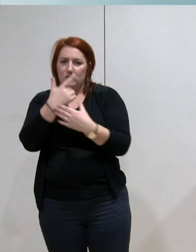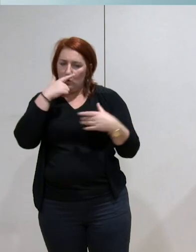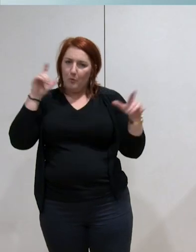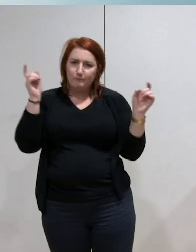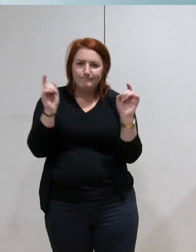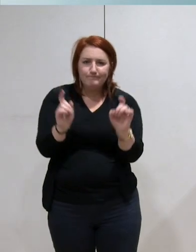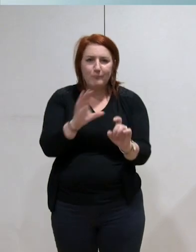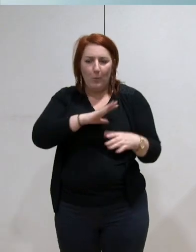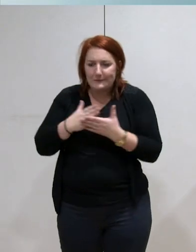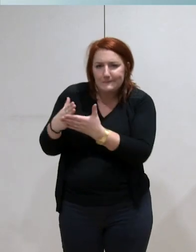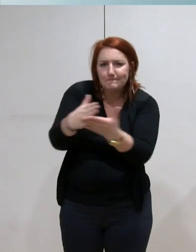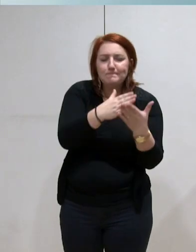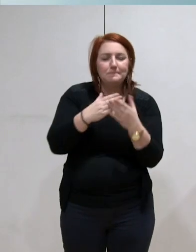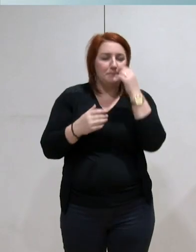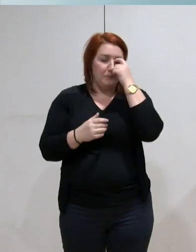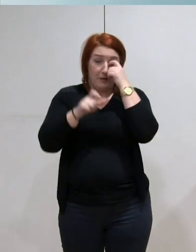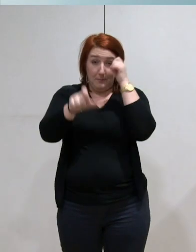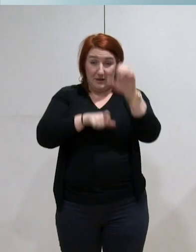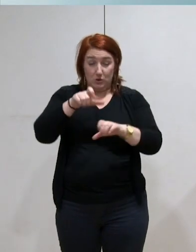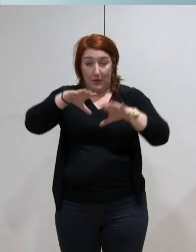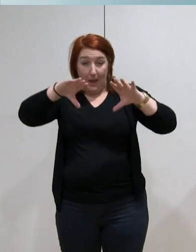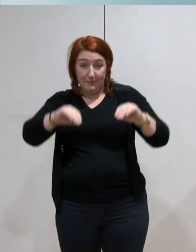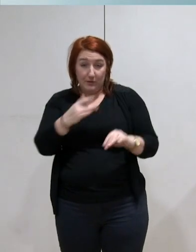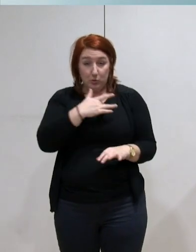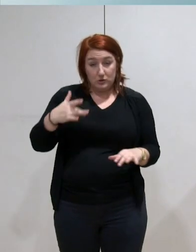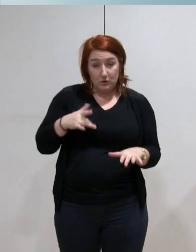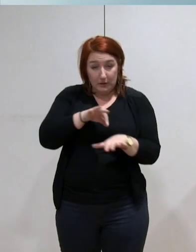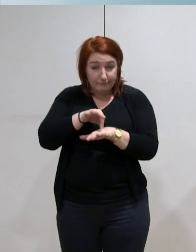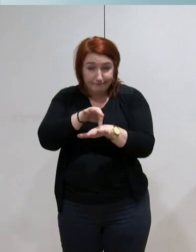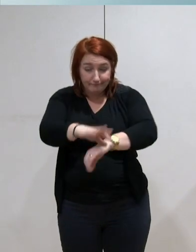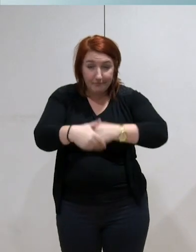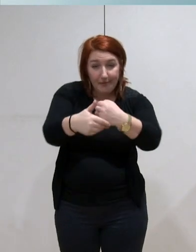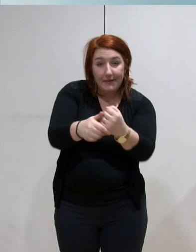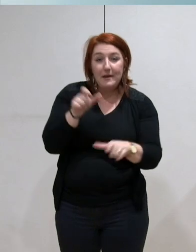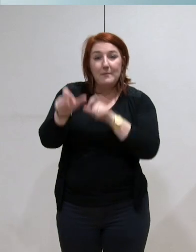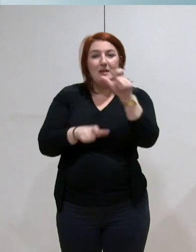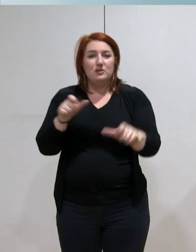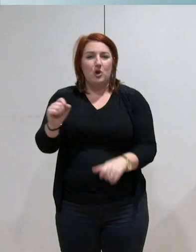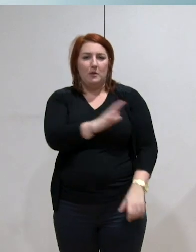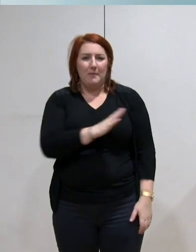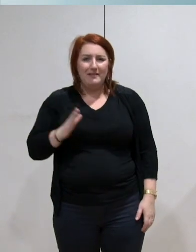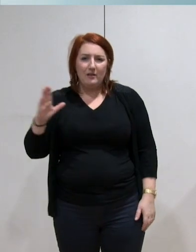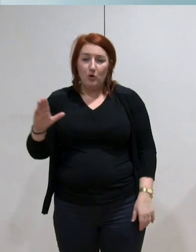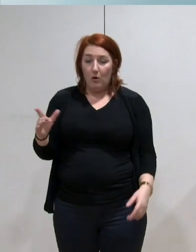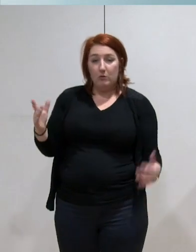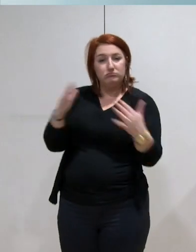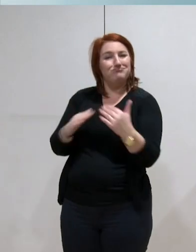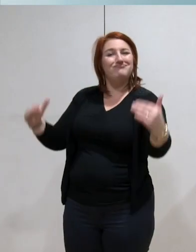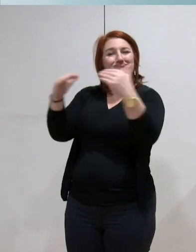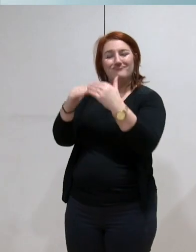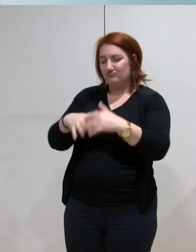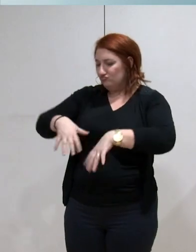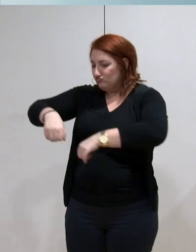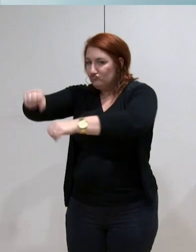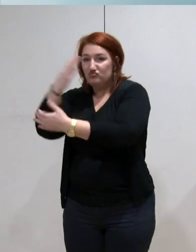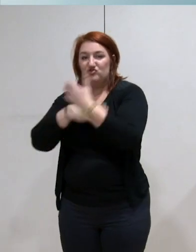accompagner les habitants et leur problématique sur leur problématique de santé des médiateurs pair seront recrutés dans les quartiers prioritaires politiques de la